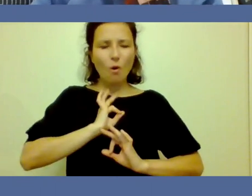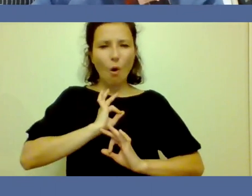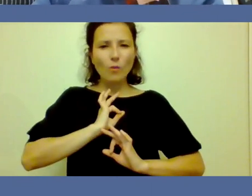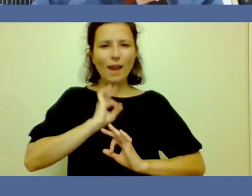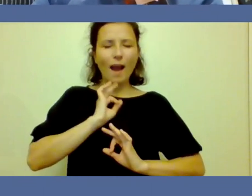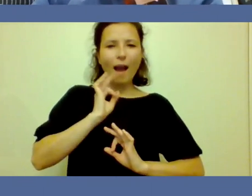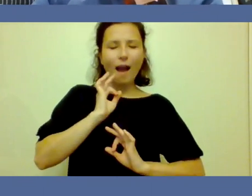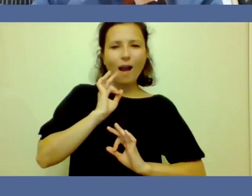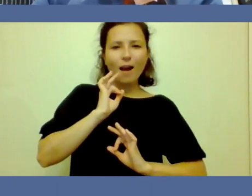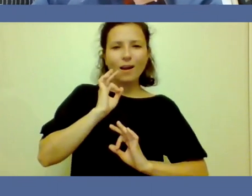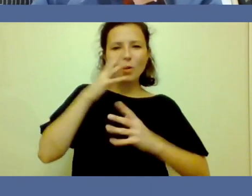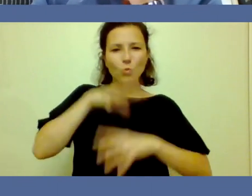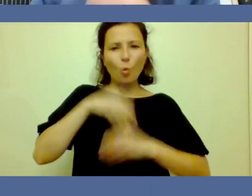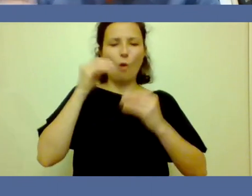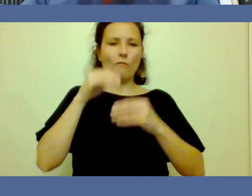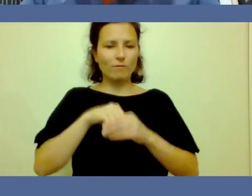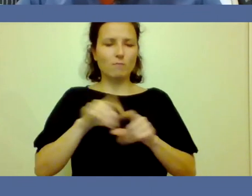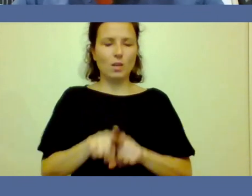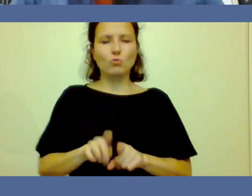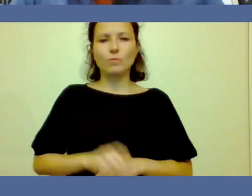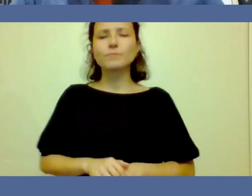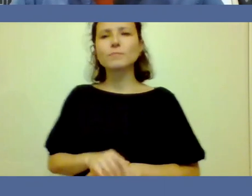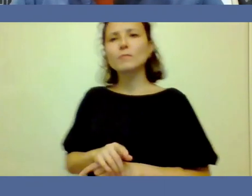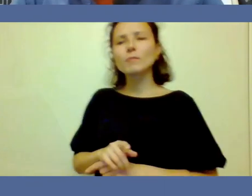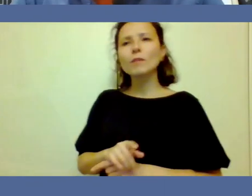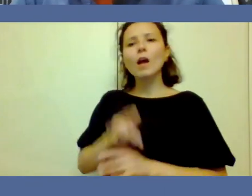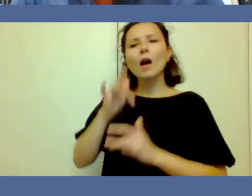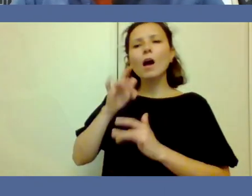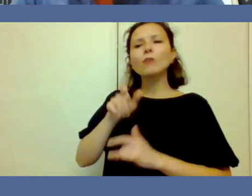metafizyczno-duchowej, tak? A istnieje w Pani pokusa,